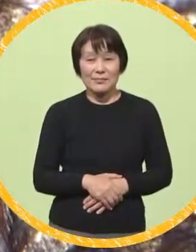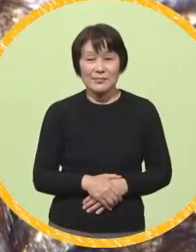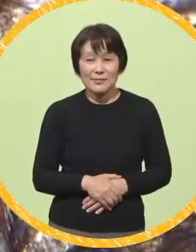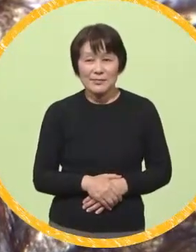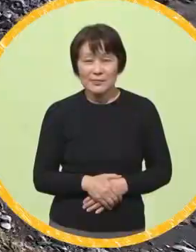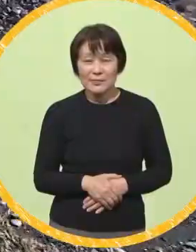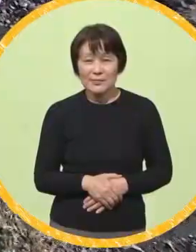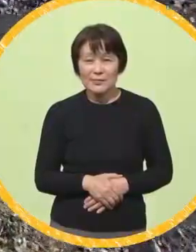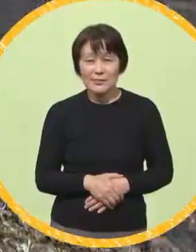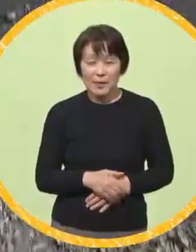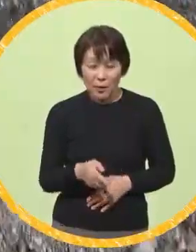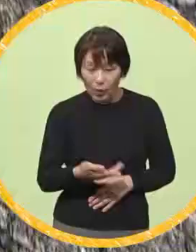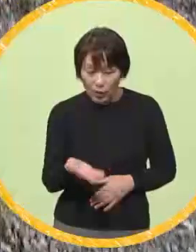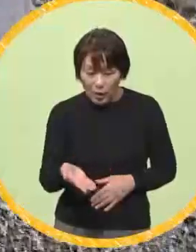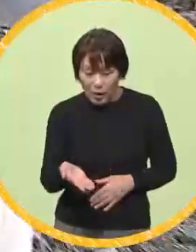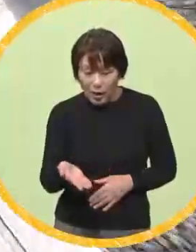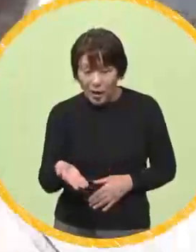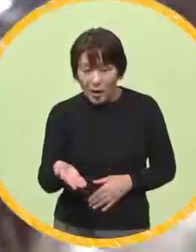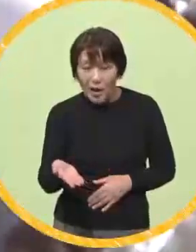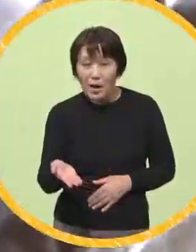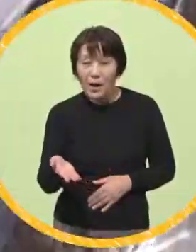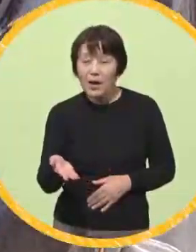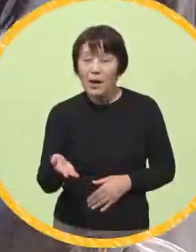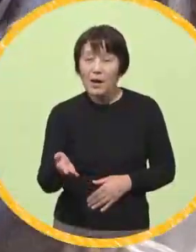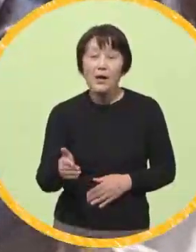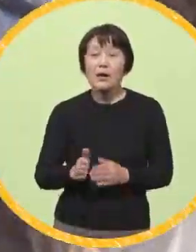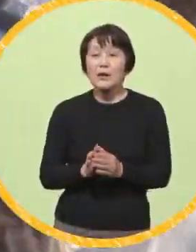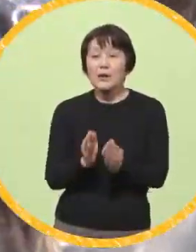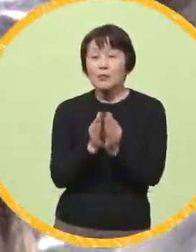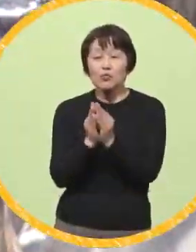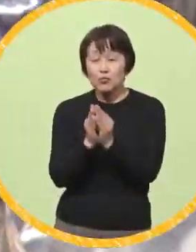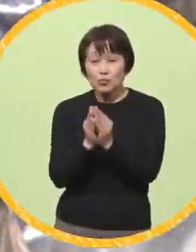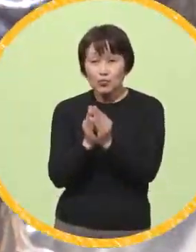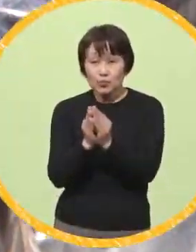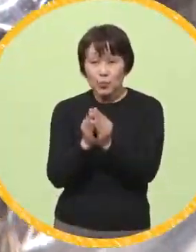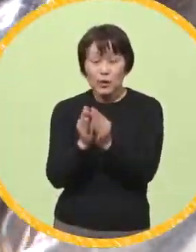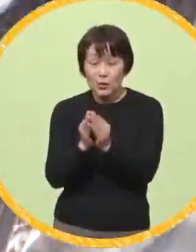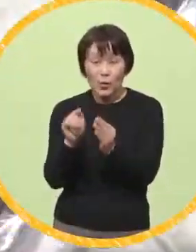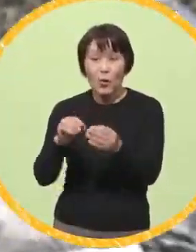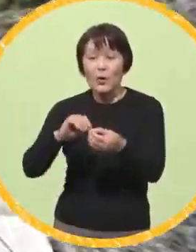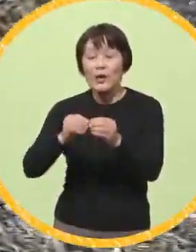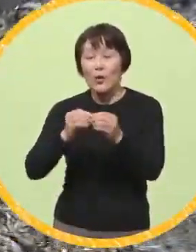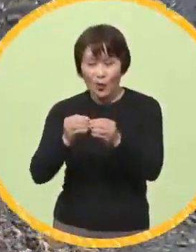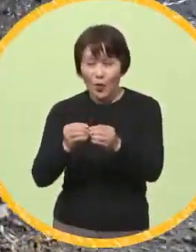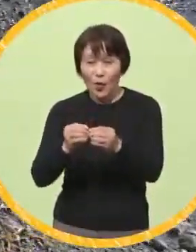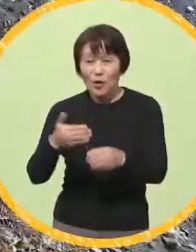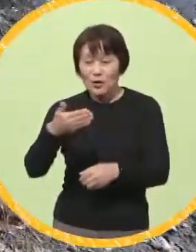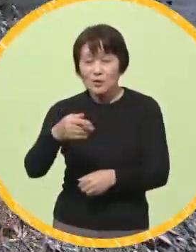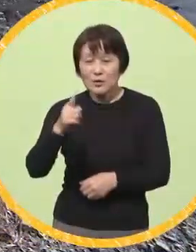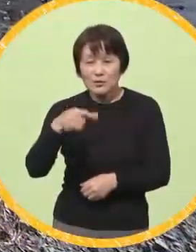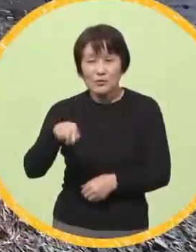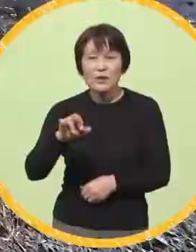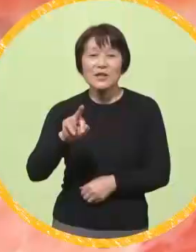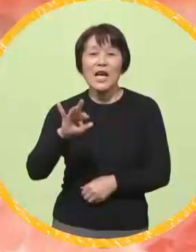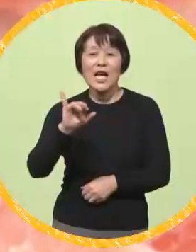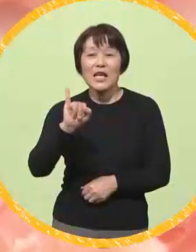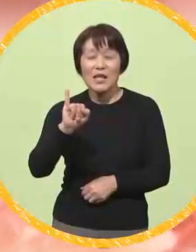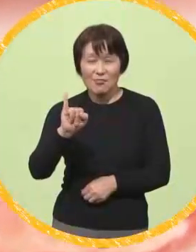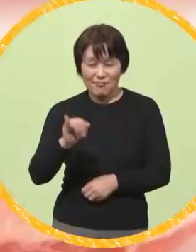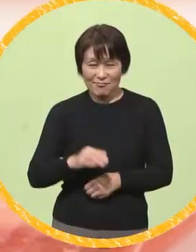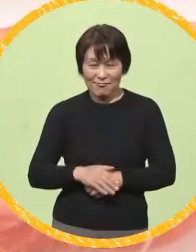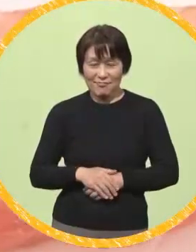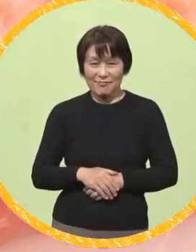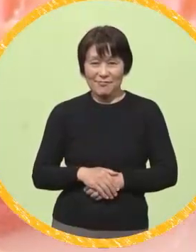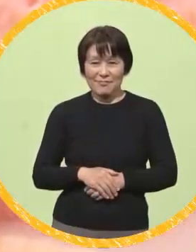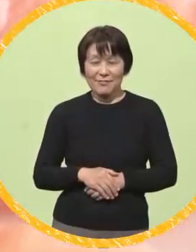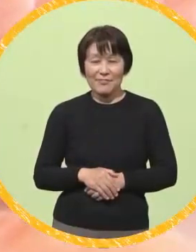うん。隣は？ これは燻製になってます。桜マスの燻製です。 あ、こんなもうピンクピンク。 そうですね。もうこういうふ